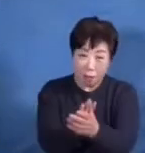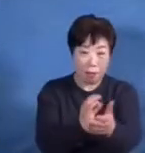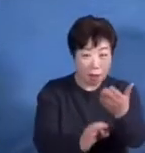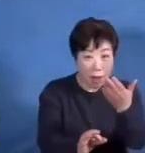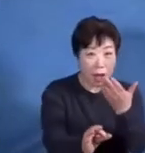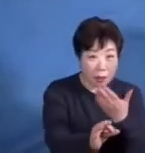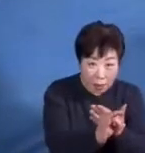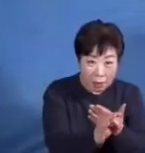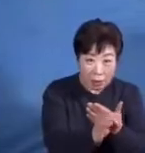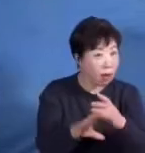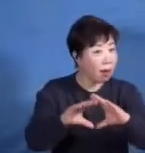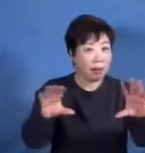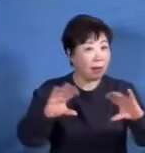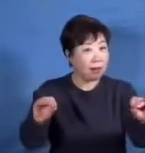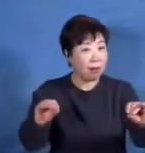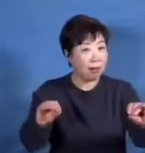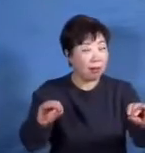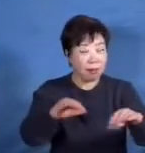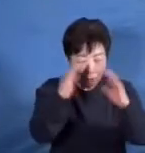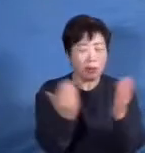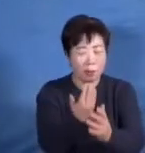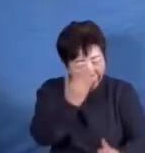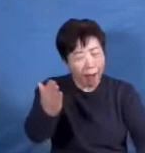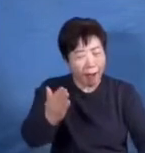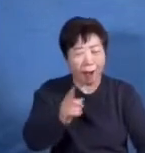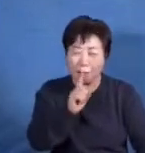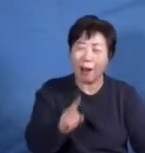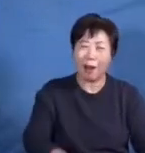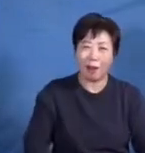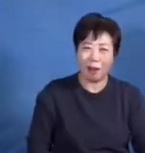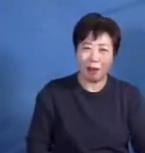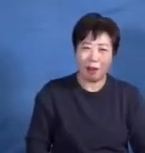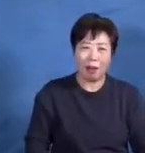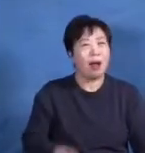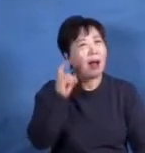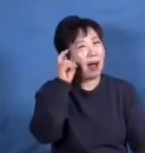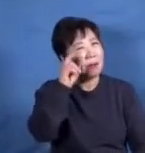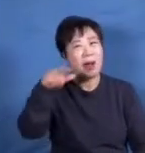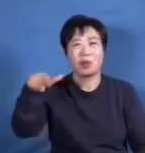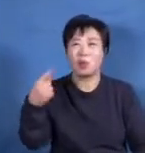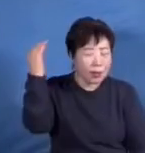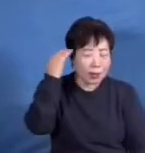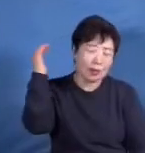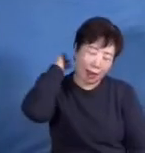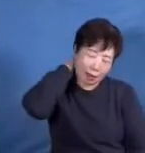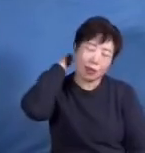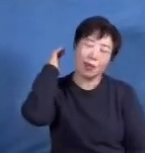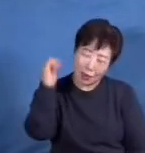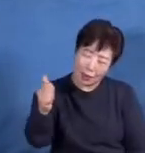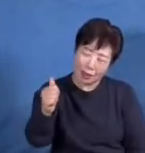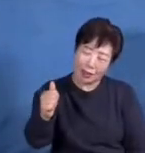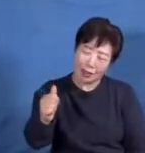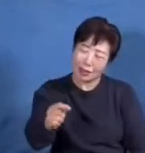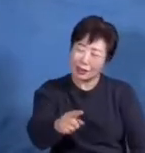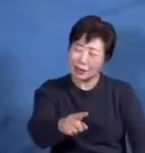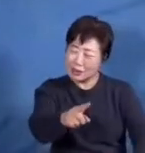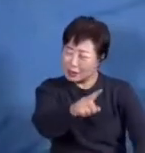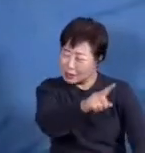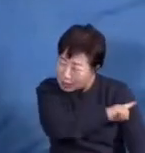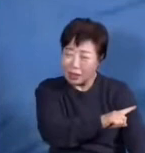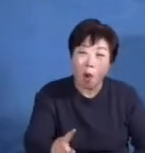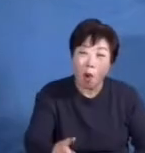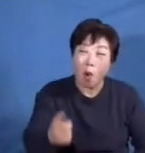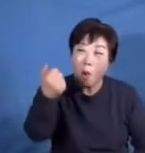기득권이라고 했습니다. 아마 윤석열은 노조가 기득권이라고 한 거겠죠? 말 나온 김에 또 하나